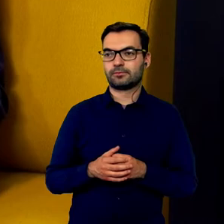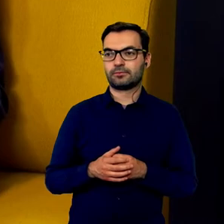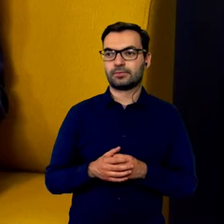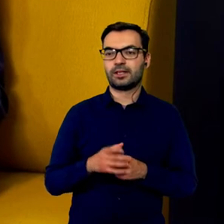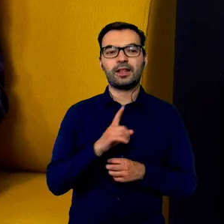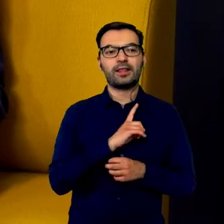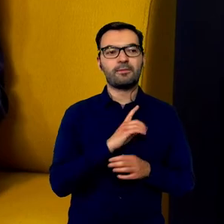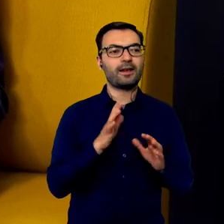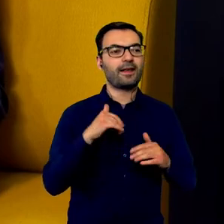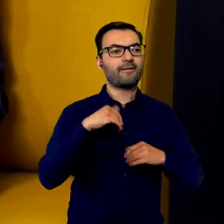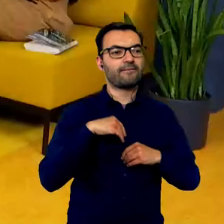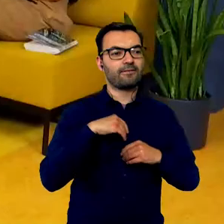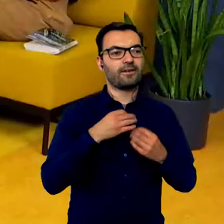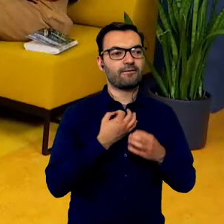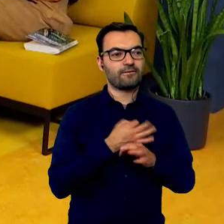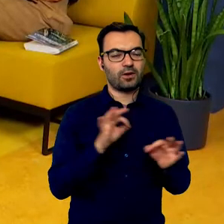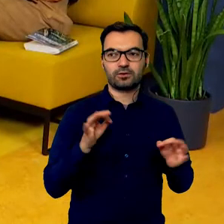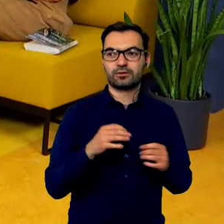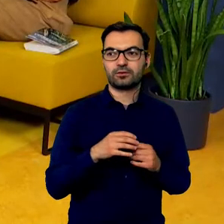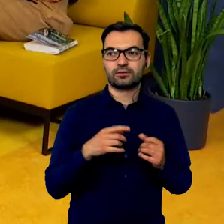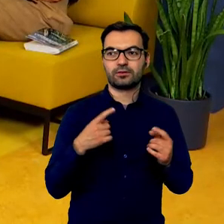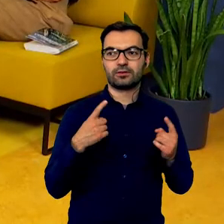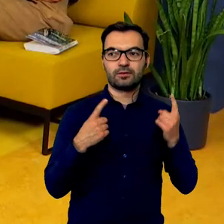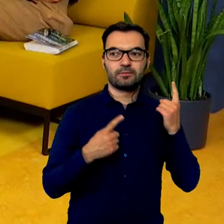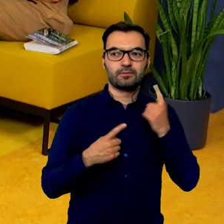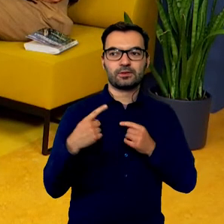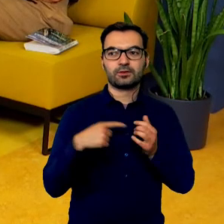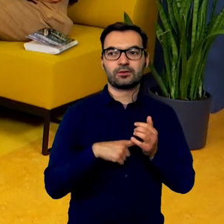Pielęgnowanie tej wolności wewnętrznej, no myślę, że to jest...